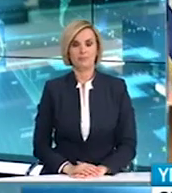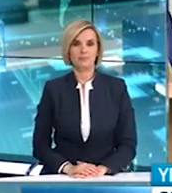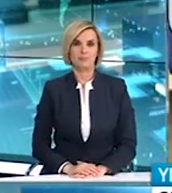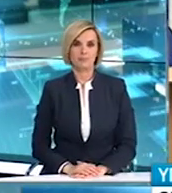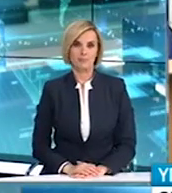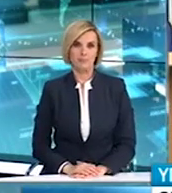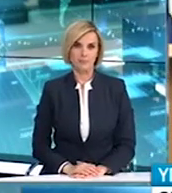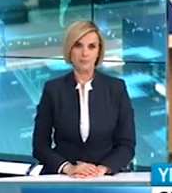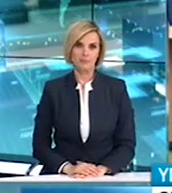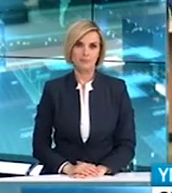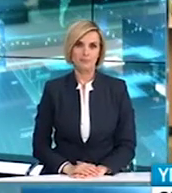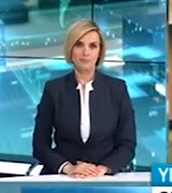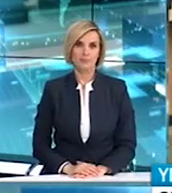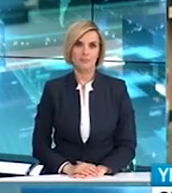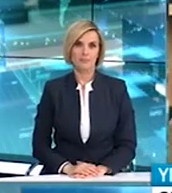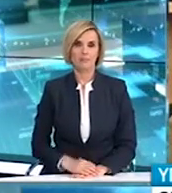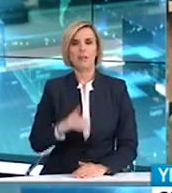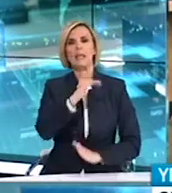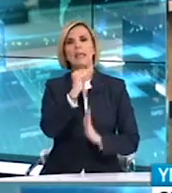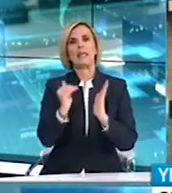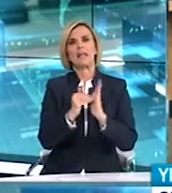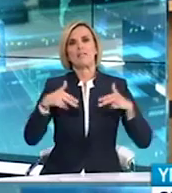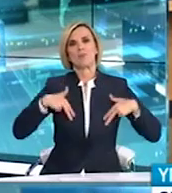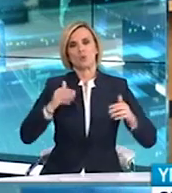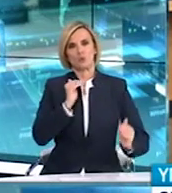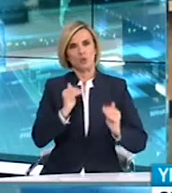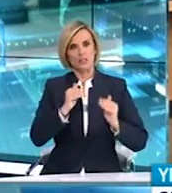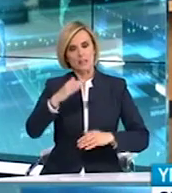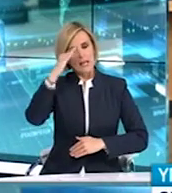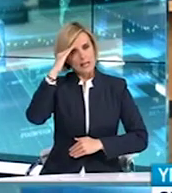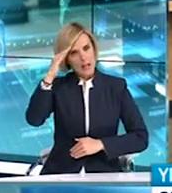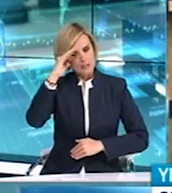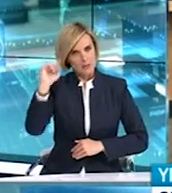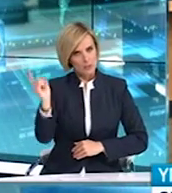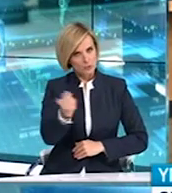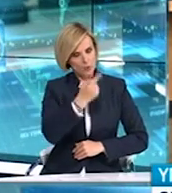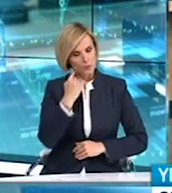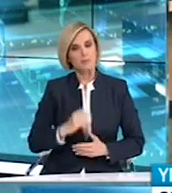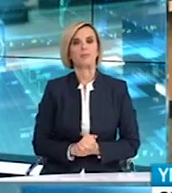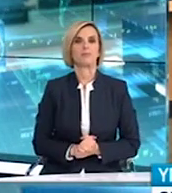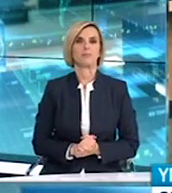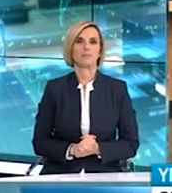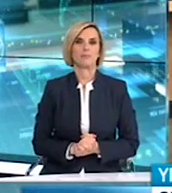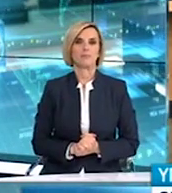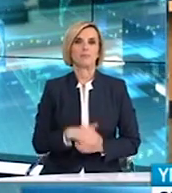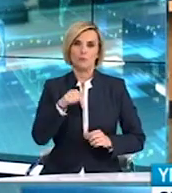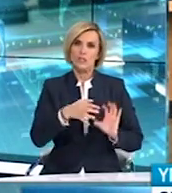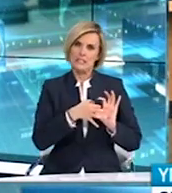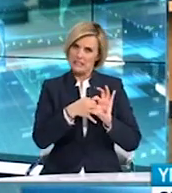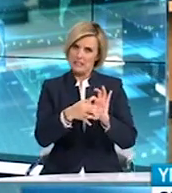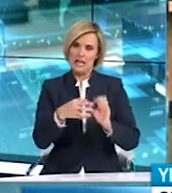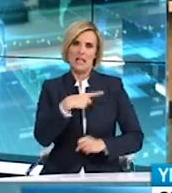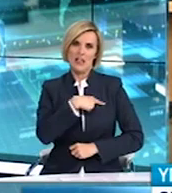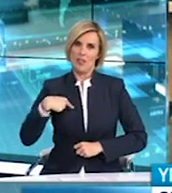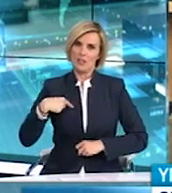Ευχαριστούμε κύριε καθηγητά. Το λόγο έχει ο κύριος Καραδαλιάς. Καλησπέρα από την Πολιτική Προστασία. Σε συνέχεια της ενημέρωσης του καθηγητή μας, του